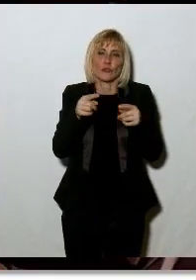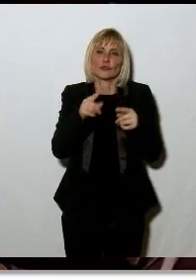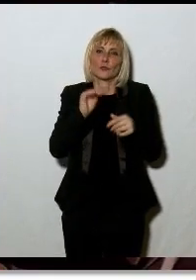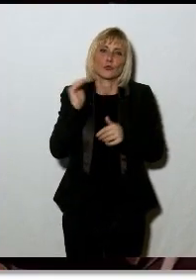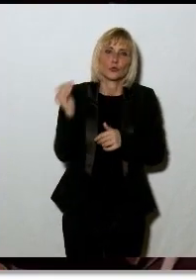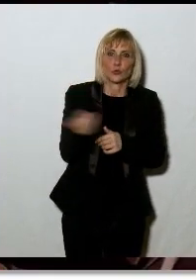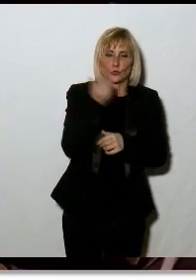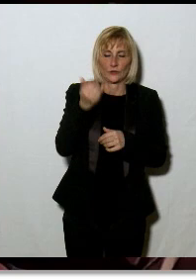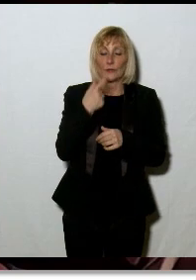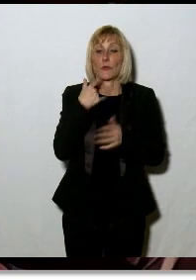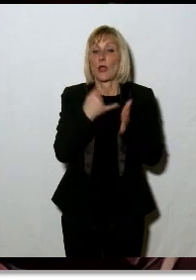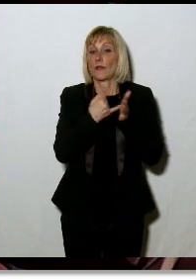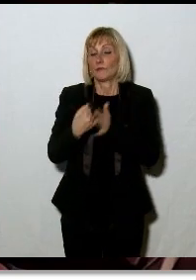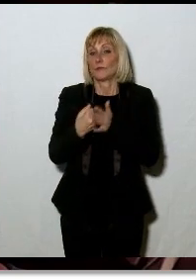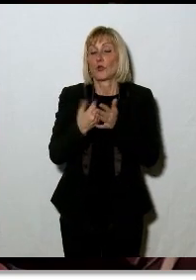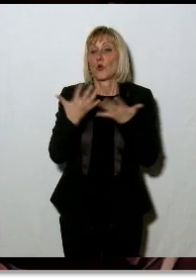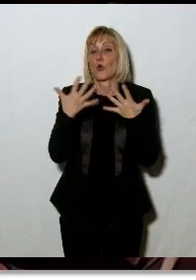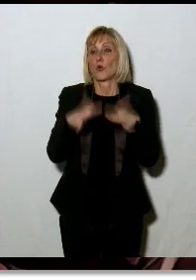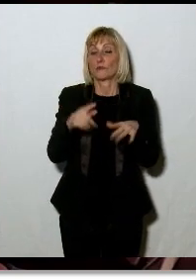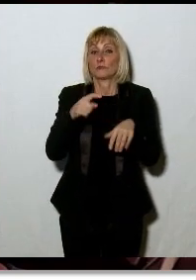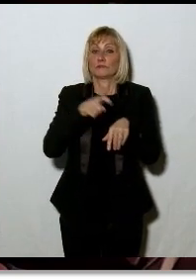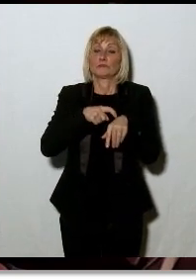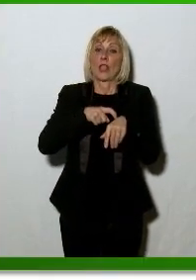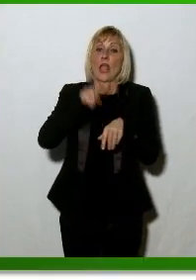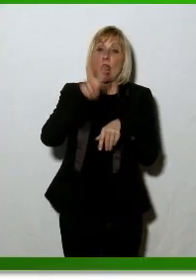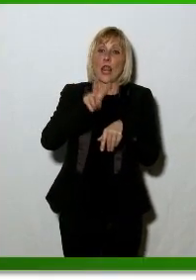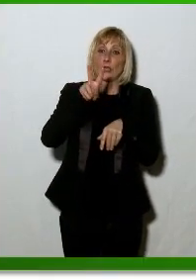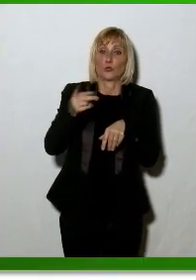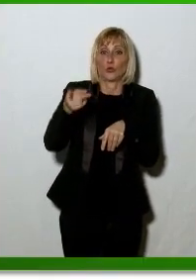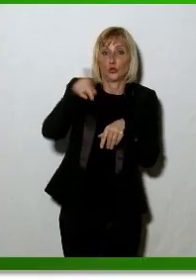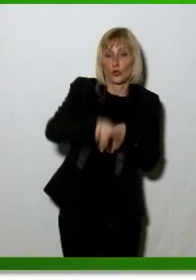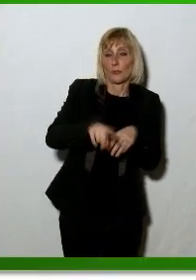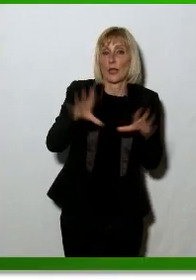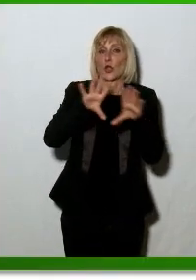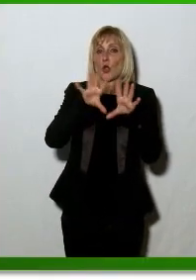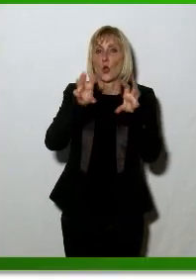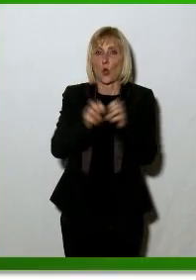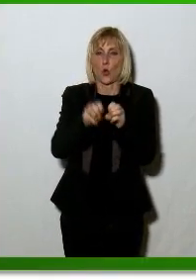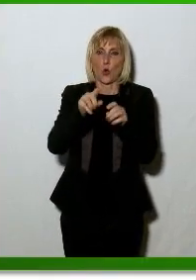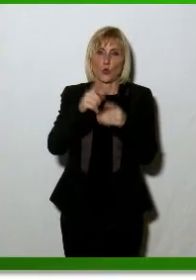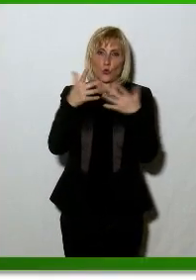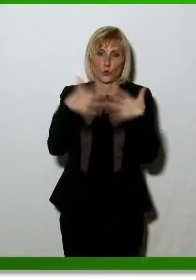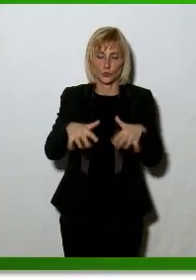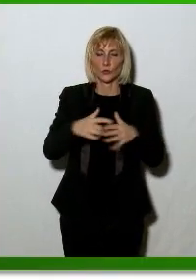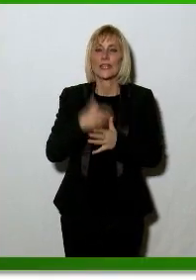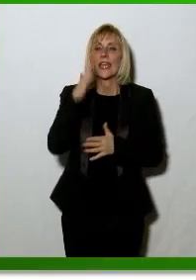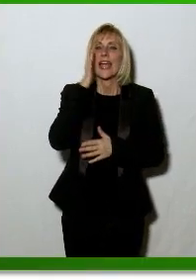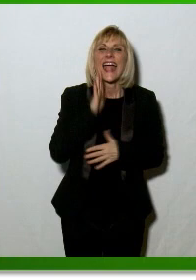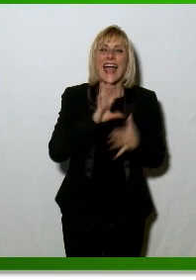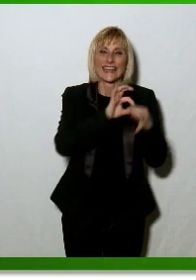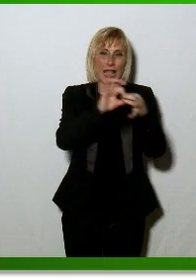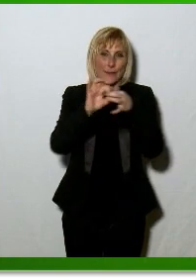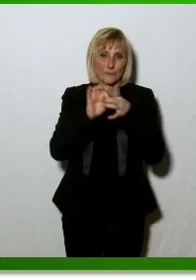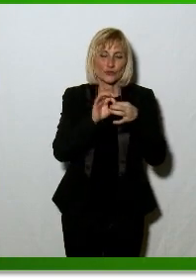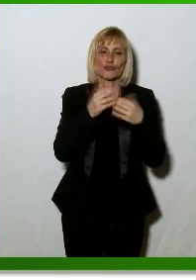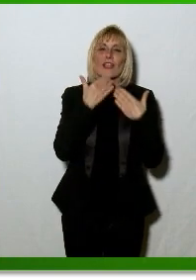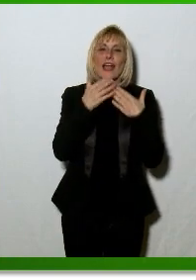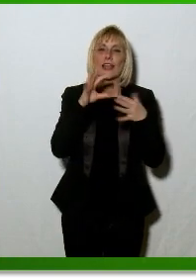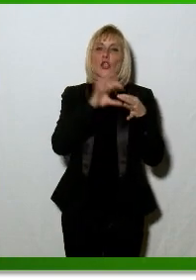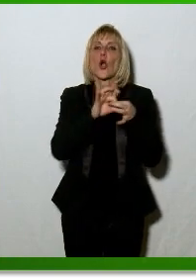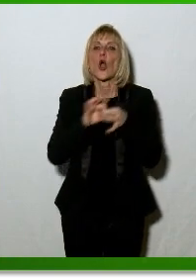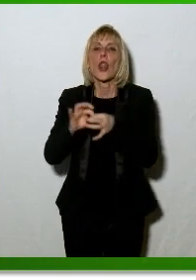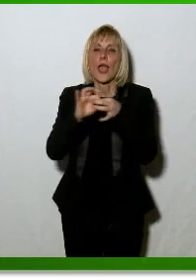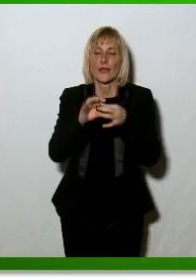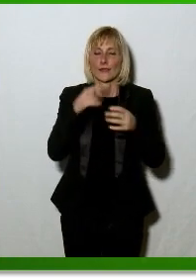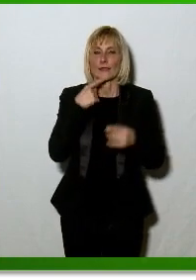delle conclusioni che arriveranno intorno alle 14 di domani cari amici cari colleghi le giovani